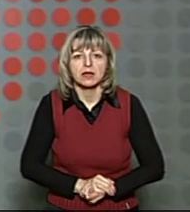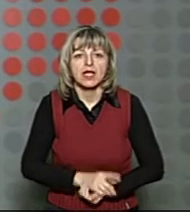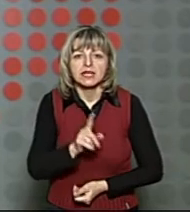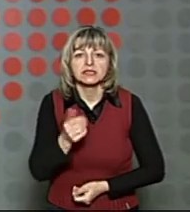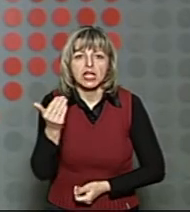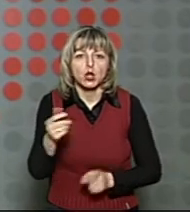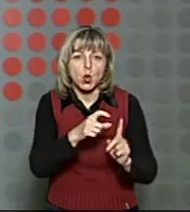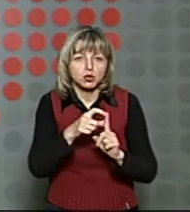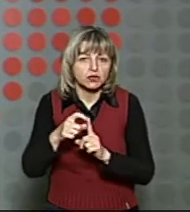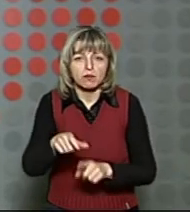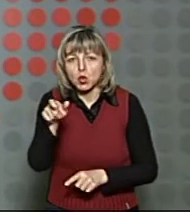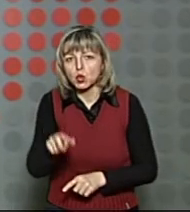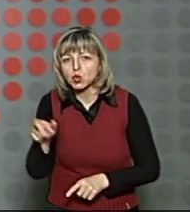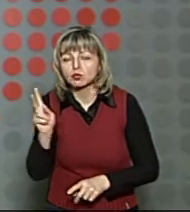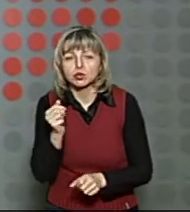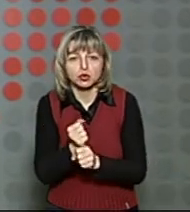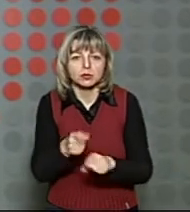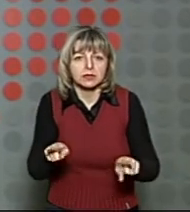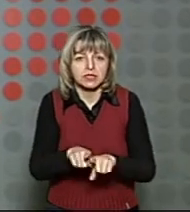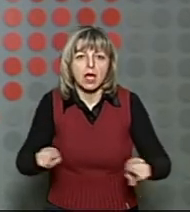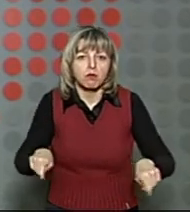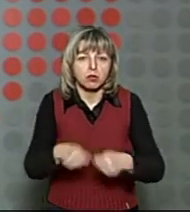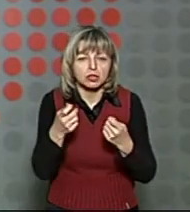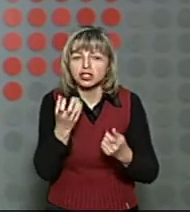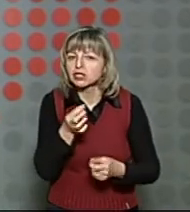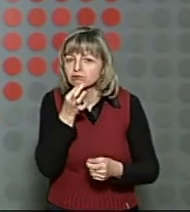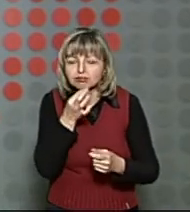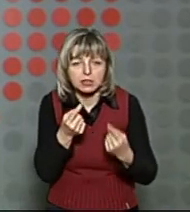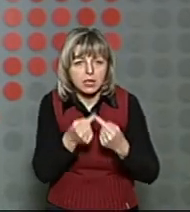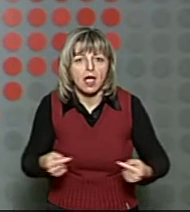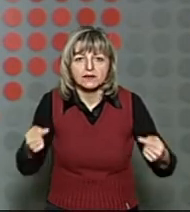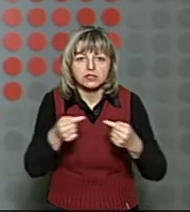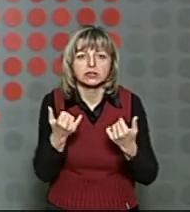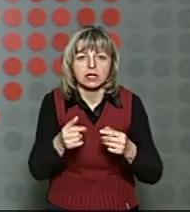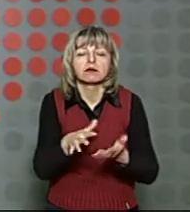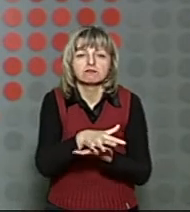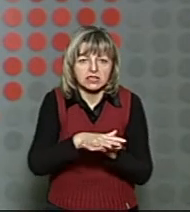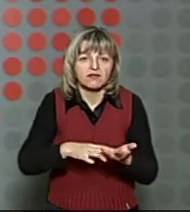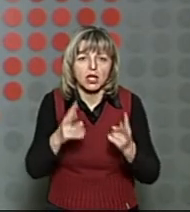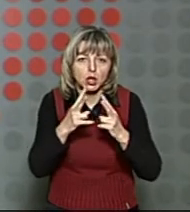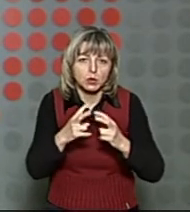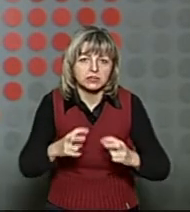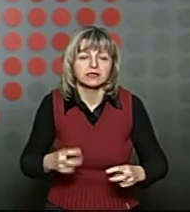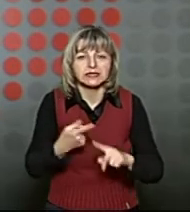За його словами, особи, які вчинили це правопорушення, ще не встановлені. Триває розслідування.